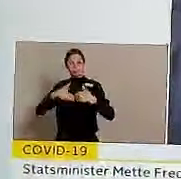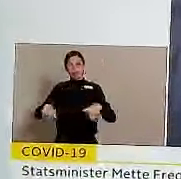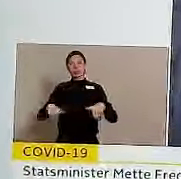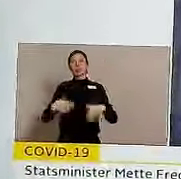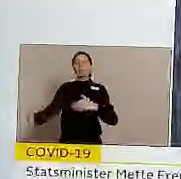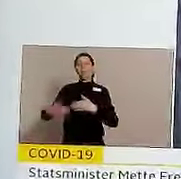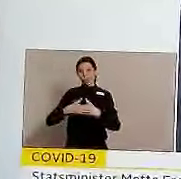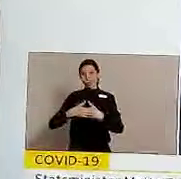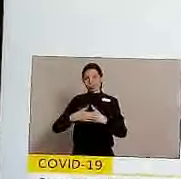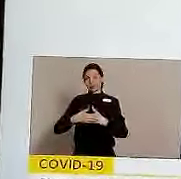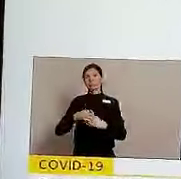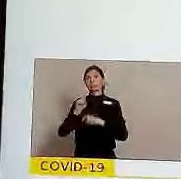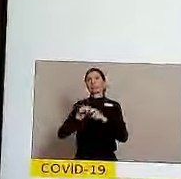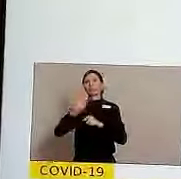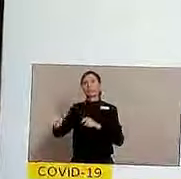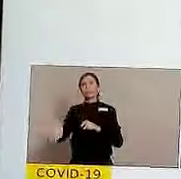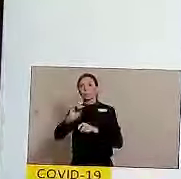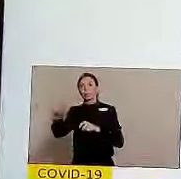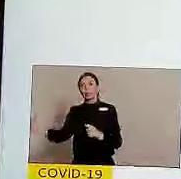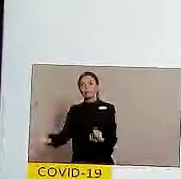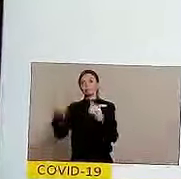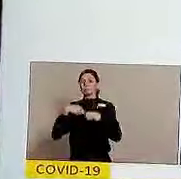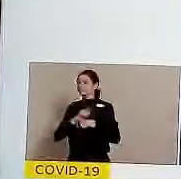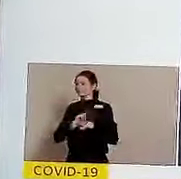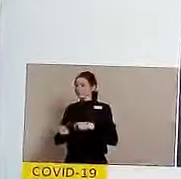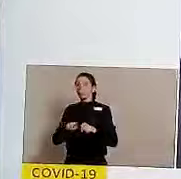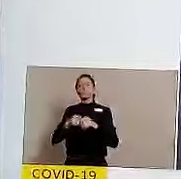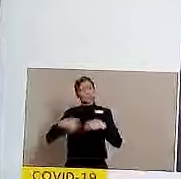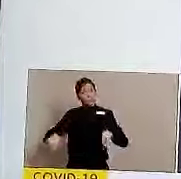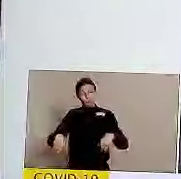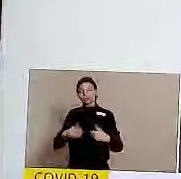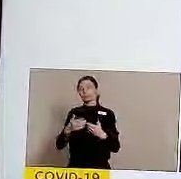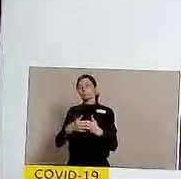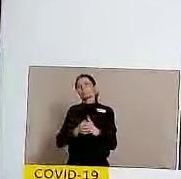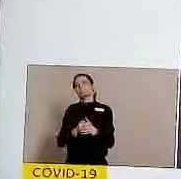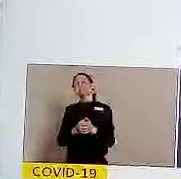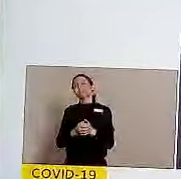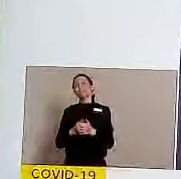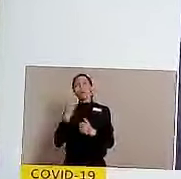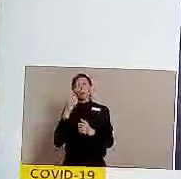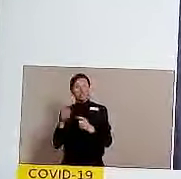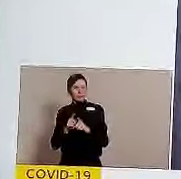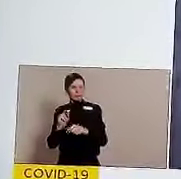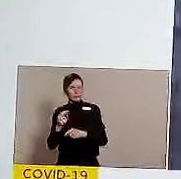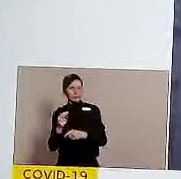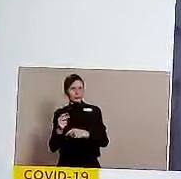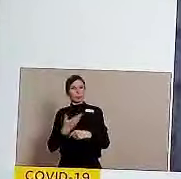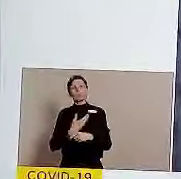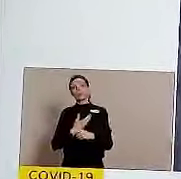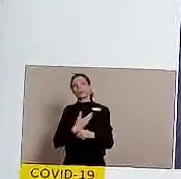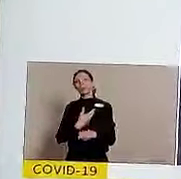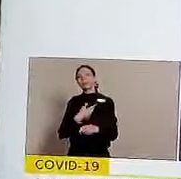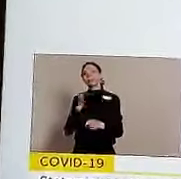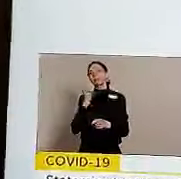الهامة في مملكة الدنمارك بشكل يومي مسائيا، تابعونا عليها باستمرار، مترجمة